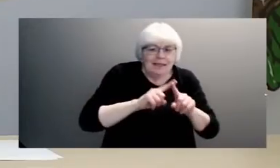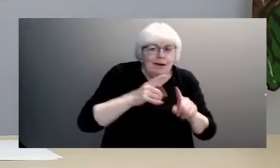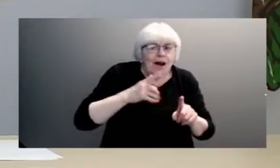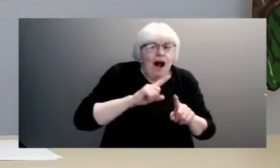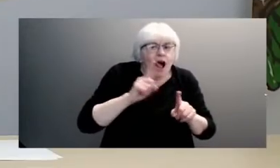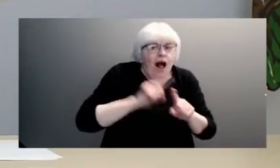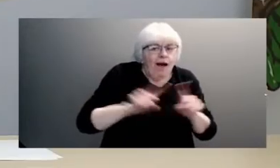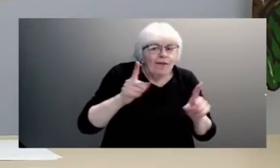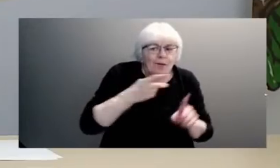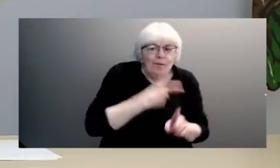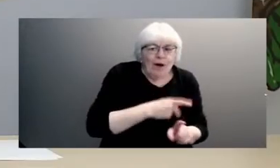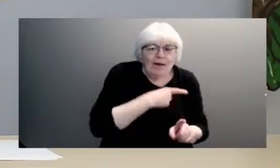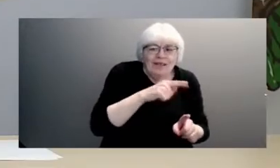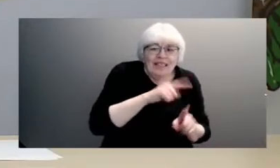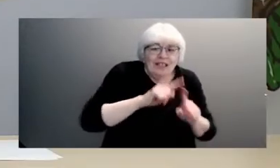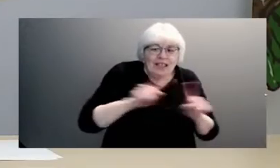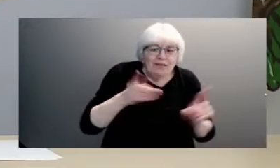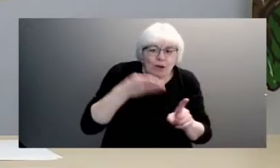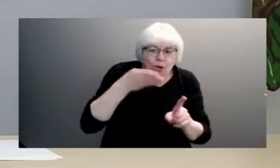other province, it's